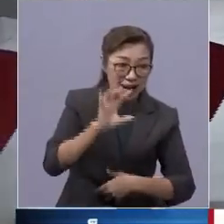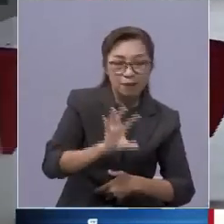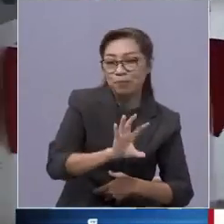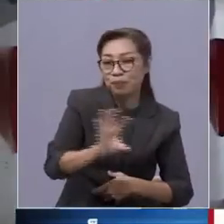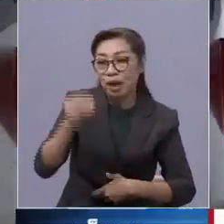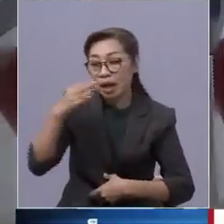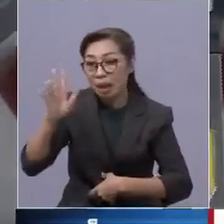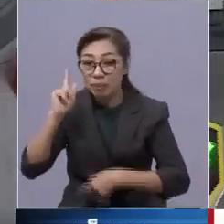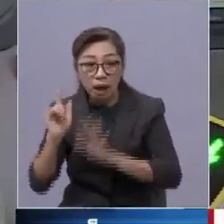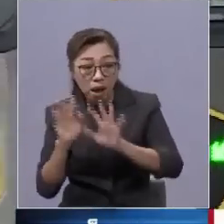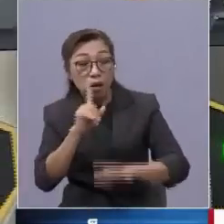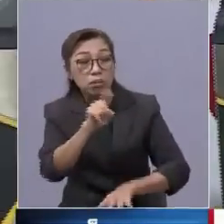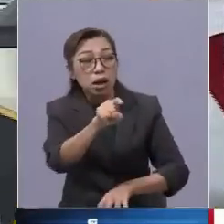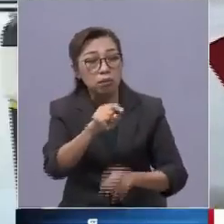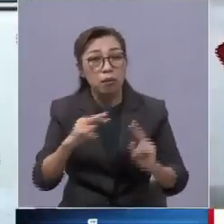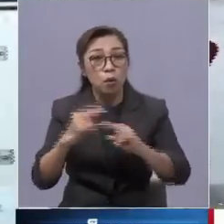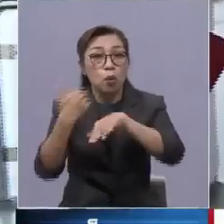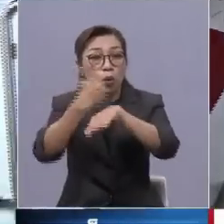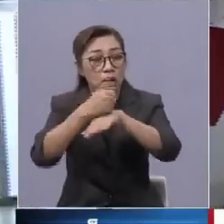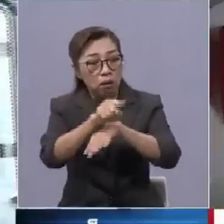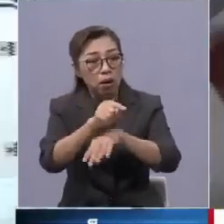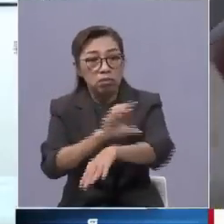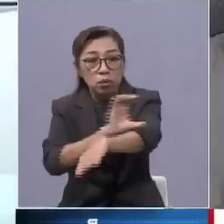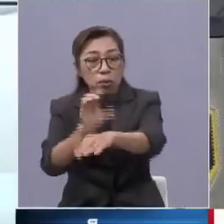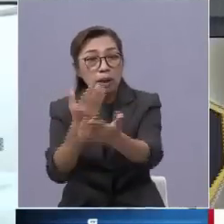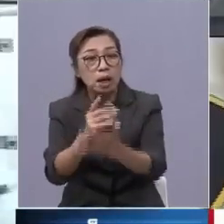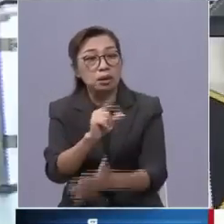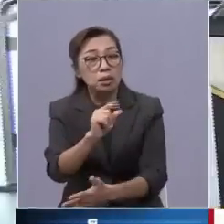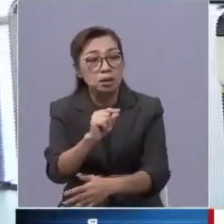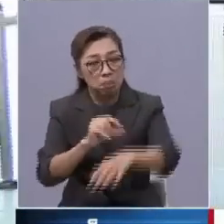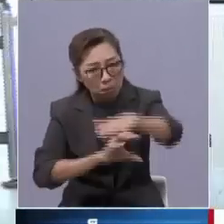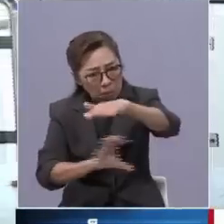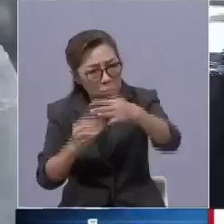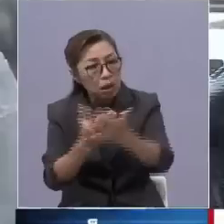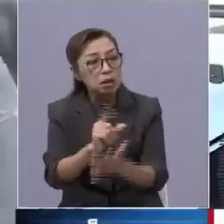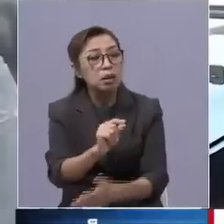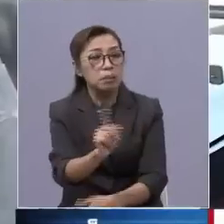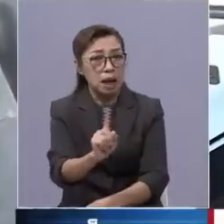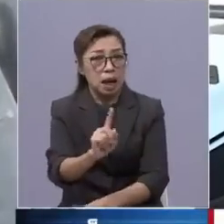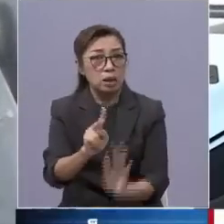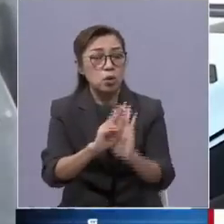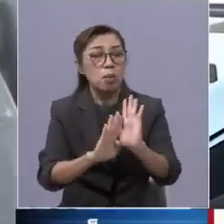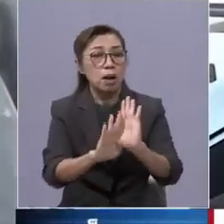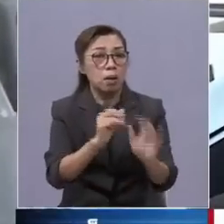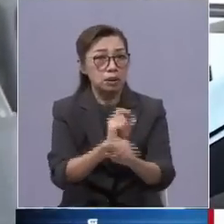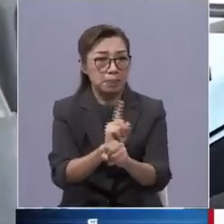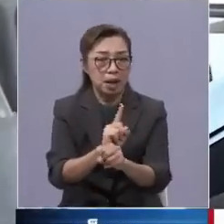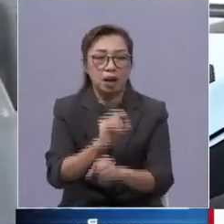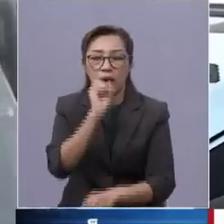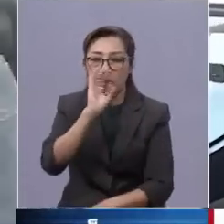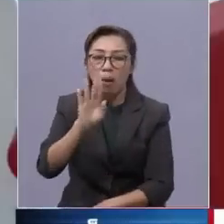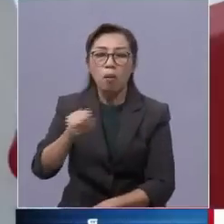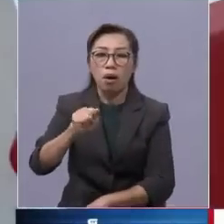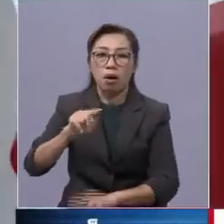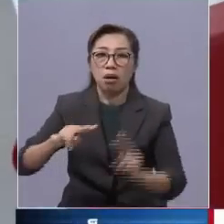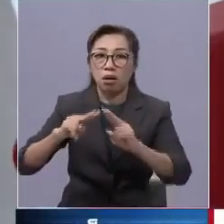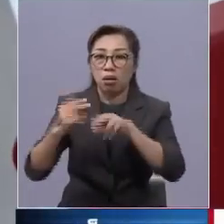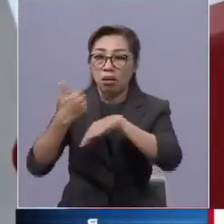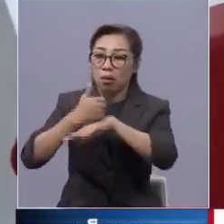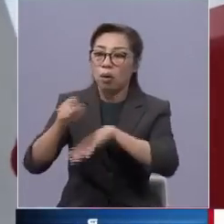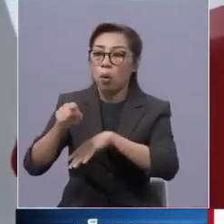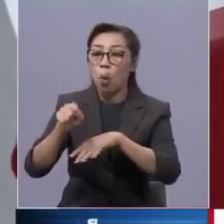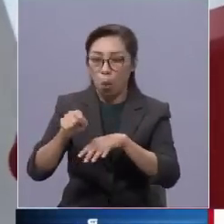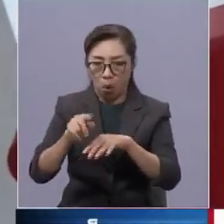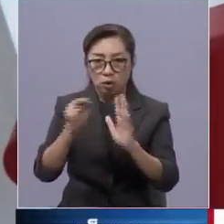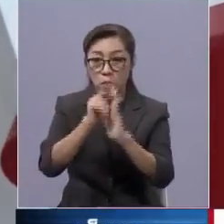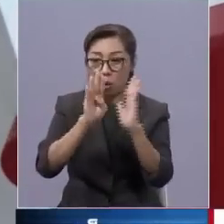ถูกถามถึงนโยบายรถไฟฟ้า20บาทตลอดสายนี่แหละปรากฏว่าคุณสุริยะบอกว่านโยบายนี้นะครับจะไม่ถูกเขียนเอาไว้เป็นนโยบาย